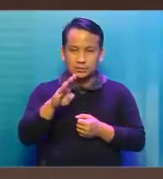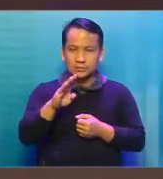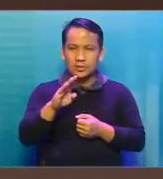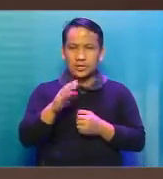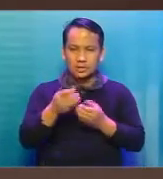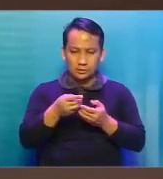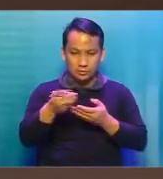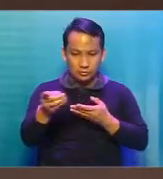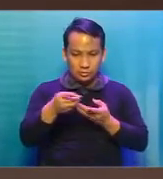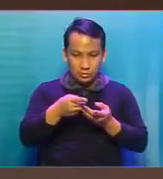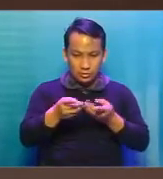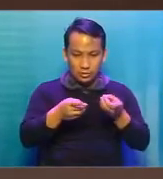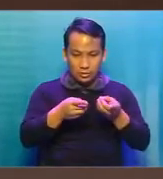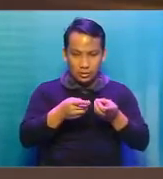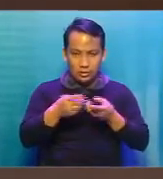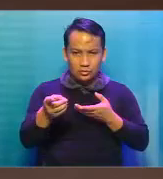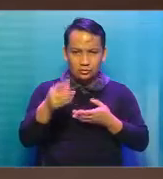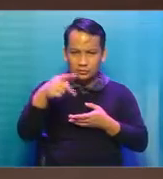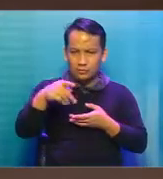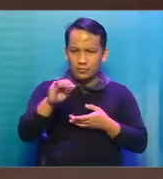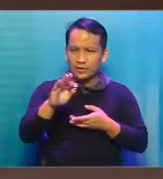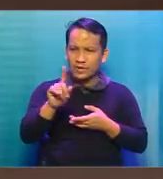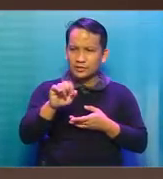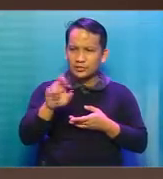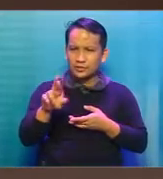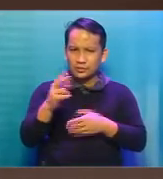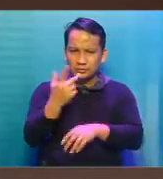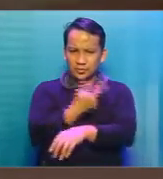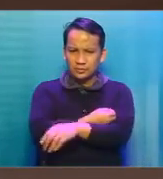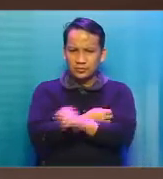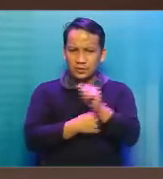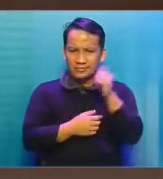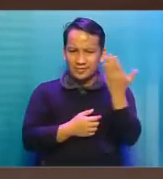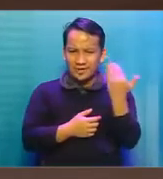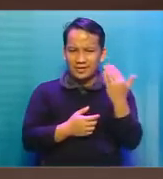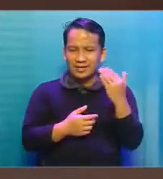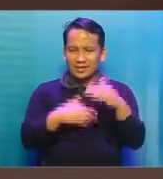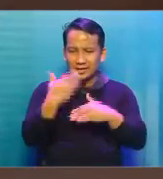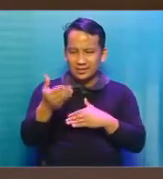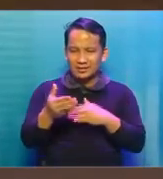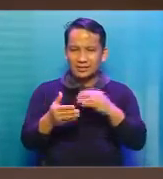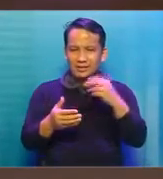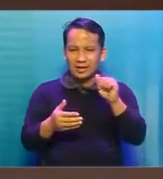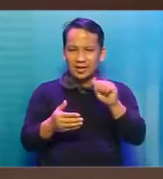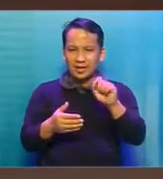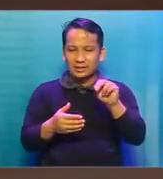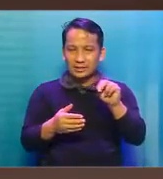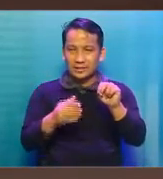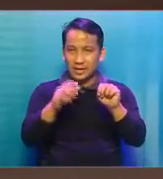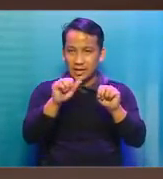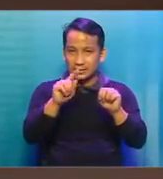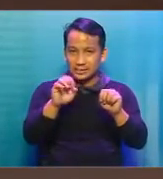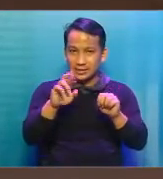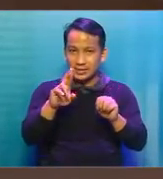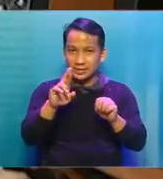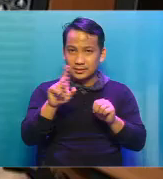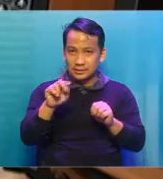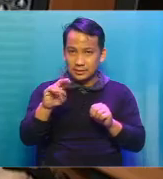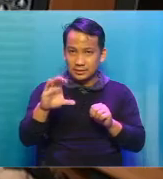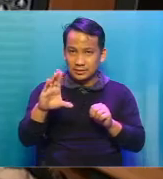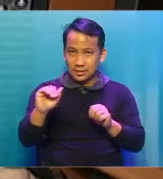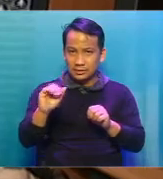be donating Pfizer and AstraZeneca vaccines that will be used for our